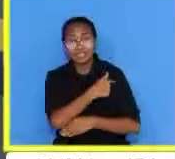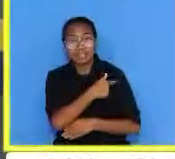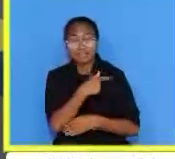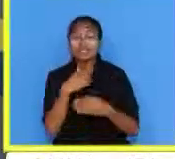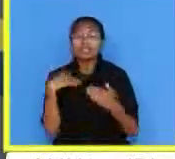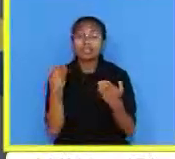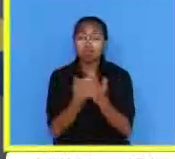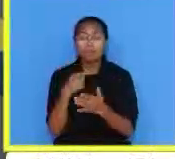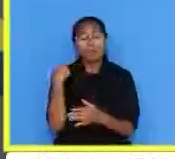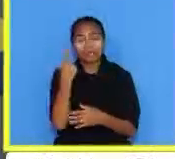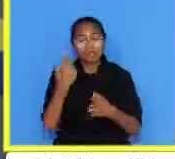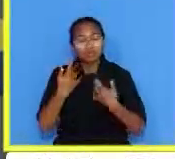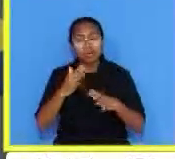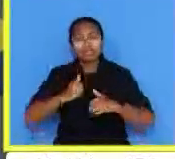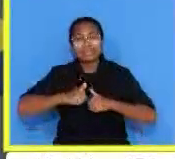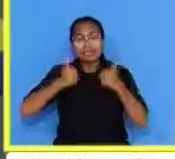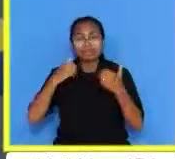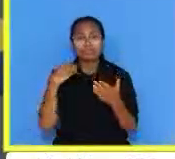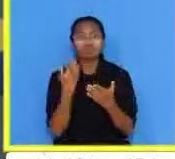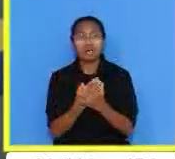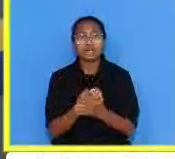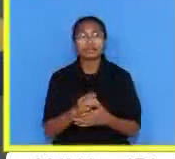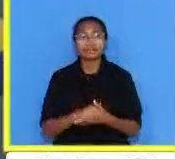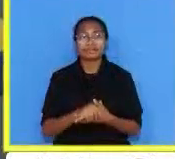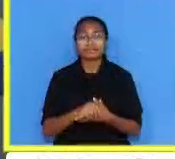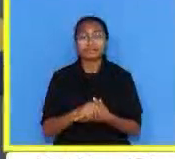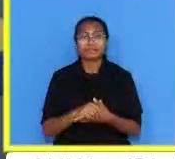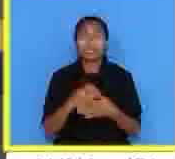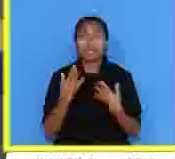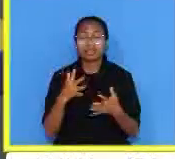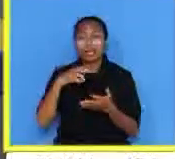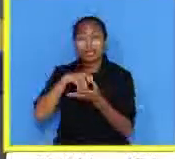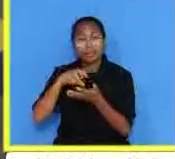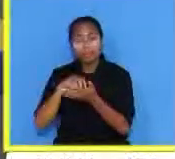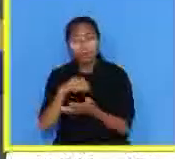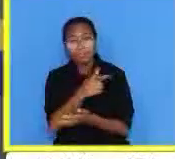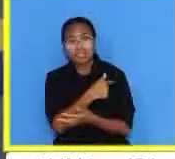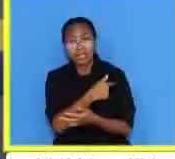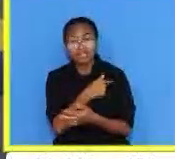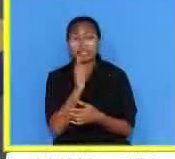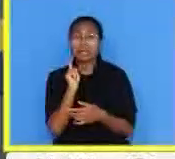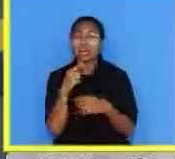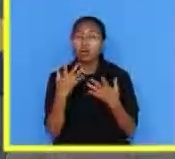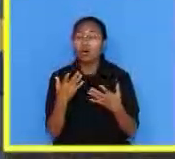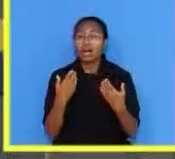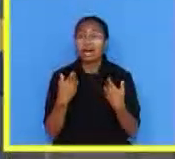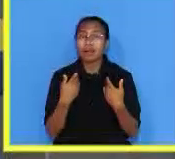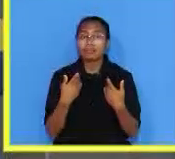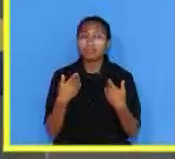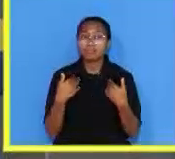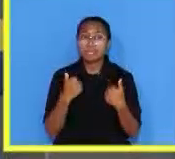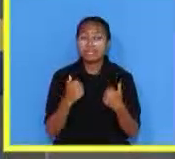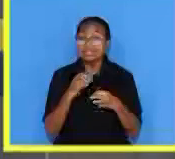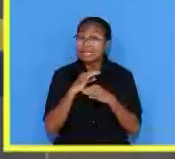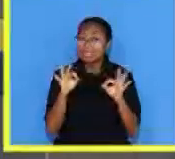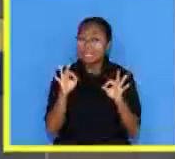sudah mempersiapkan sedemikian rupa sehingga nanti ketika di tempat vaksinasi ini kalaupun misalnya ada hambatan bisa